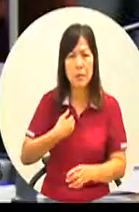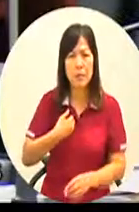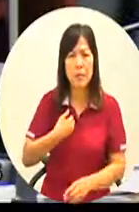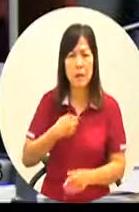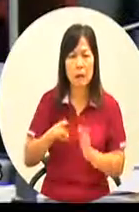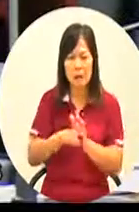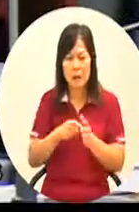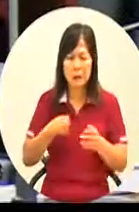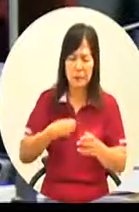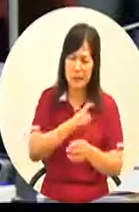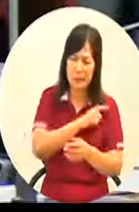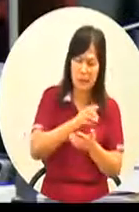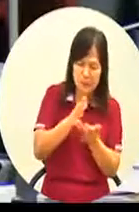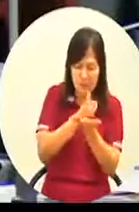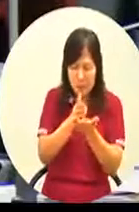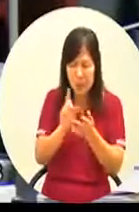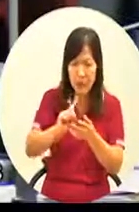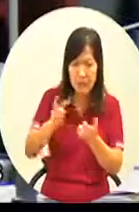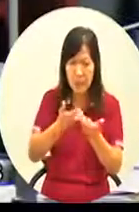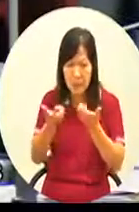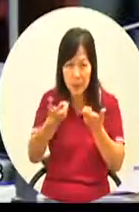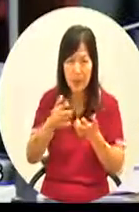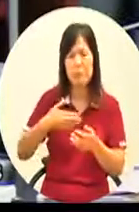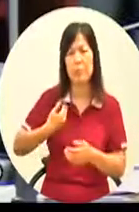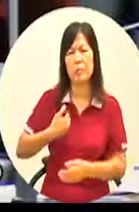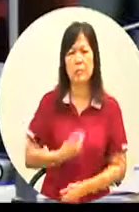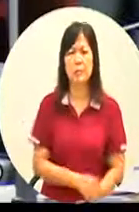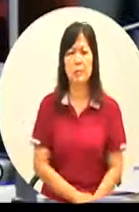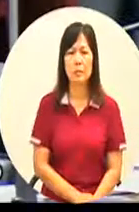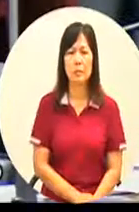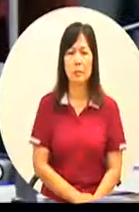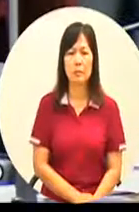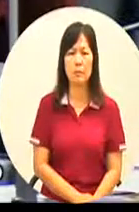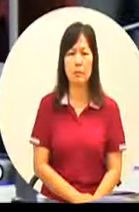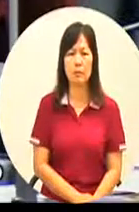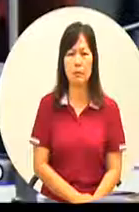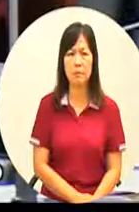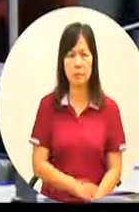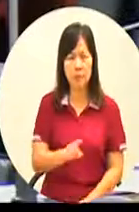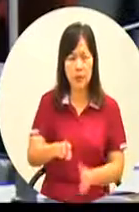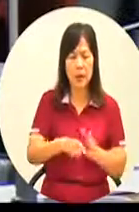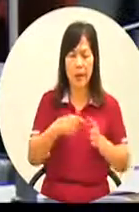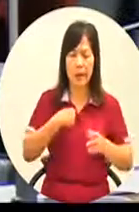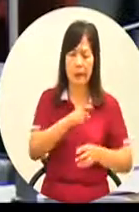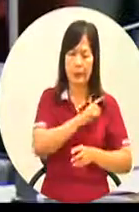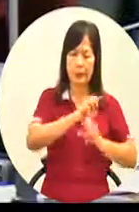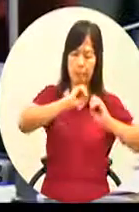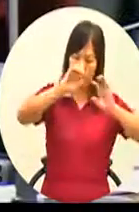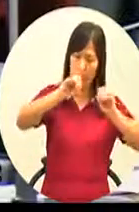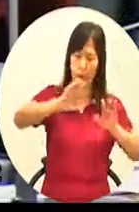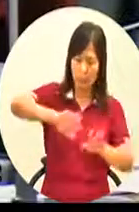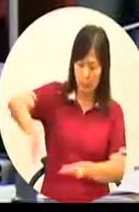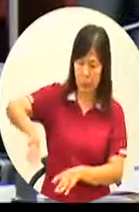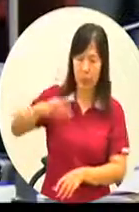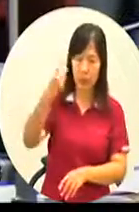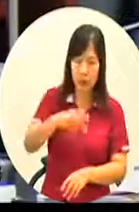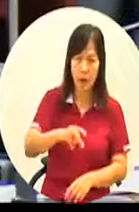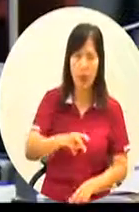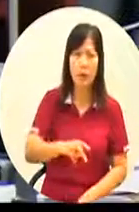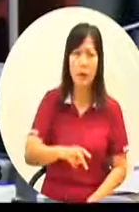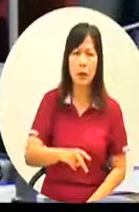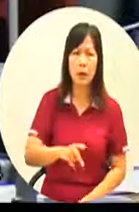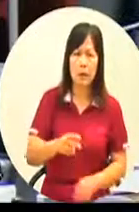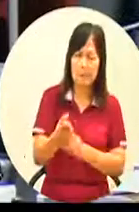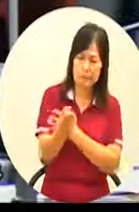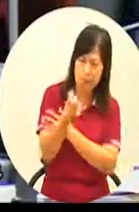拿捏啊，所以伫遮吼，咱政风除了讲吼有一挂宣导以外啦吼，那也要啊积